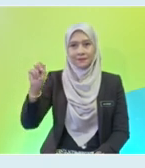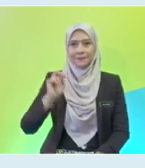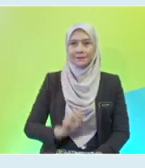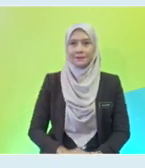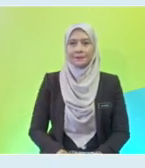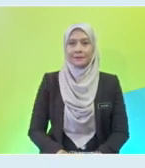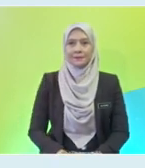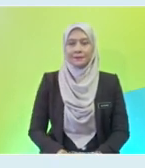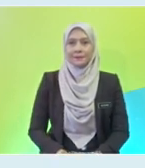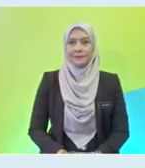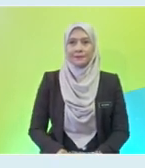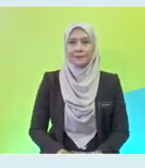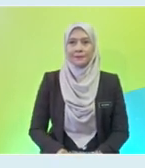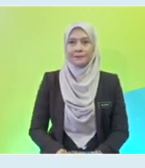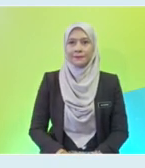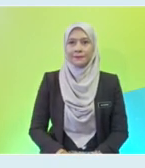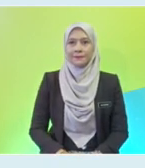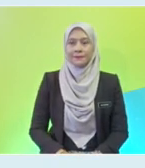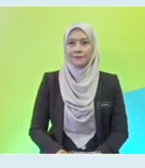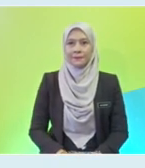kenapa jawabannya adalah